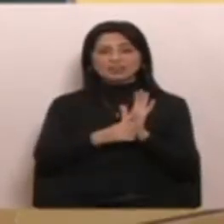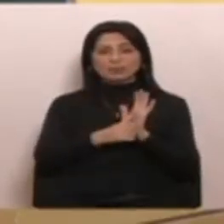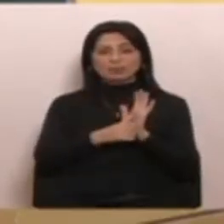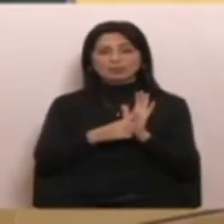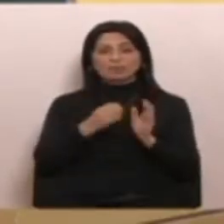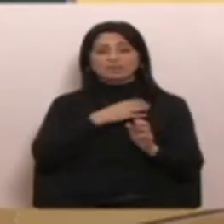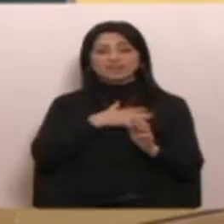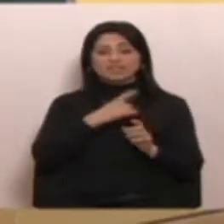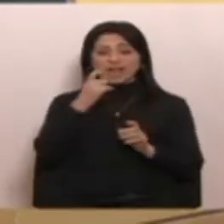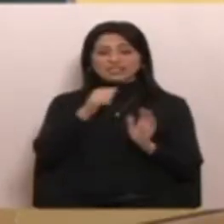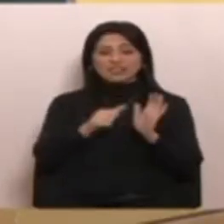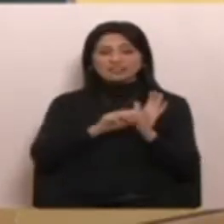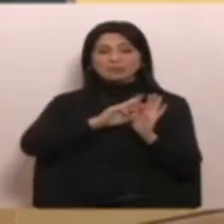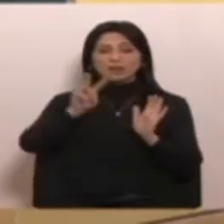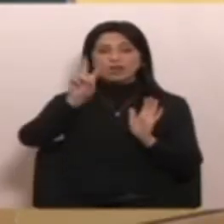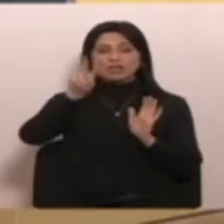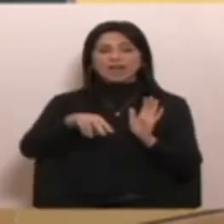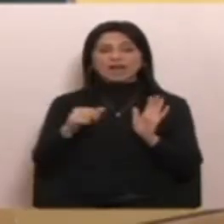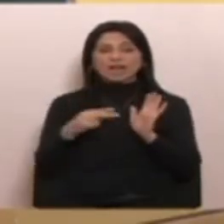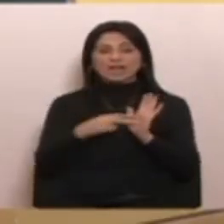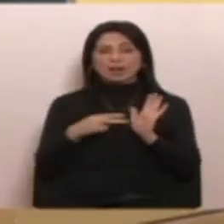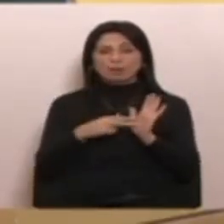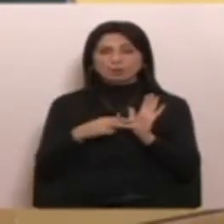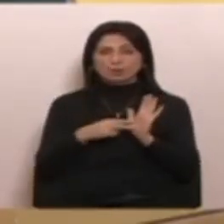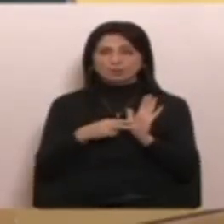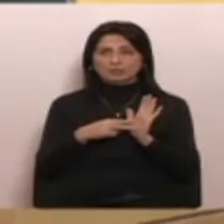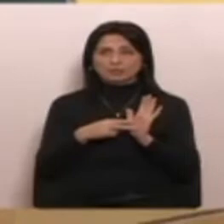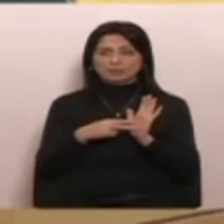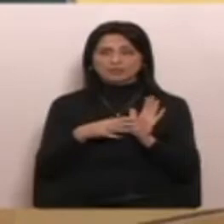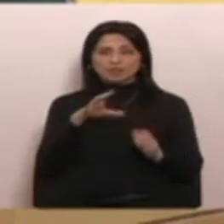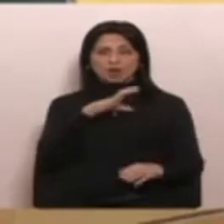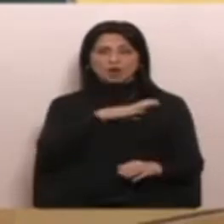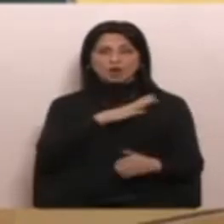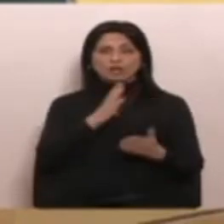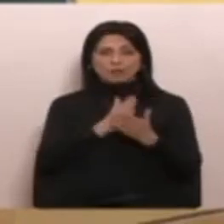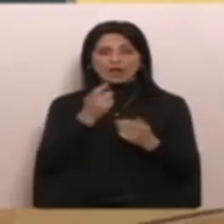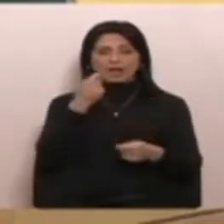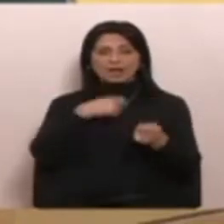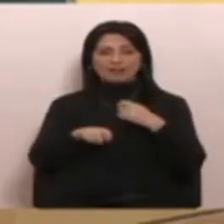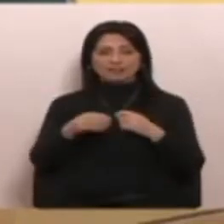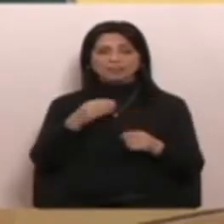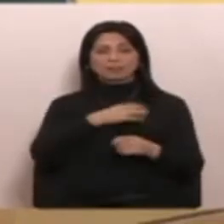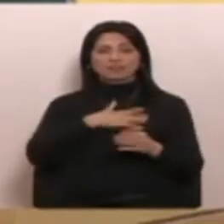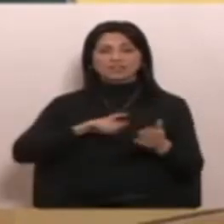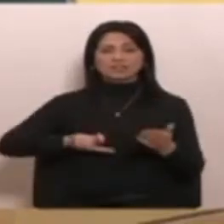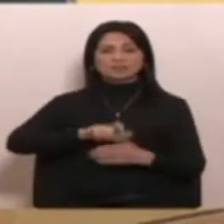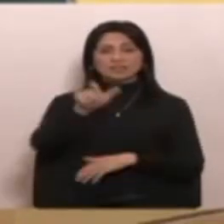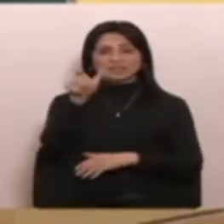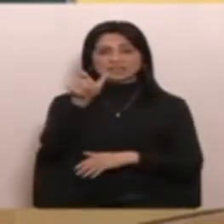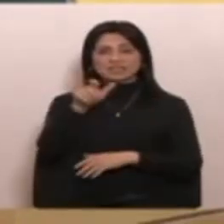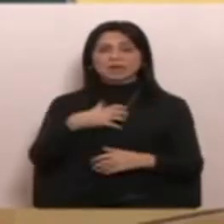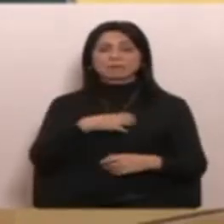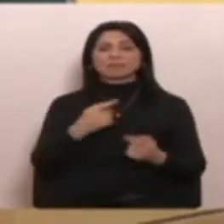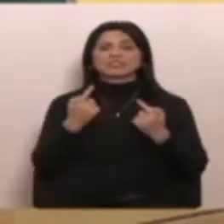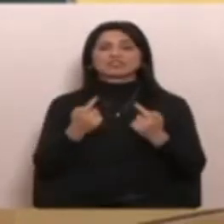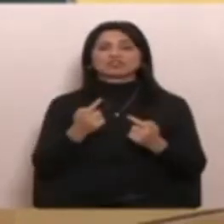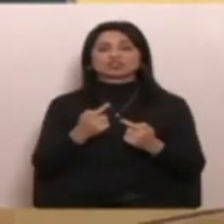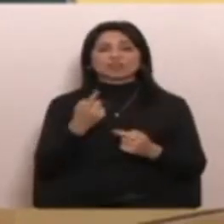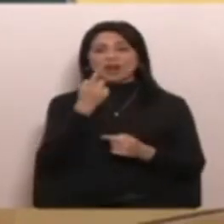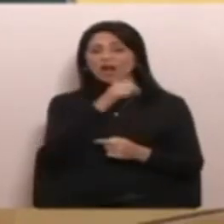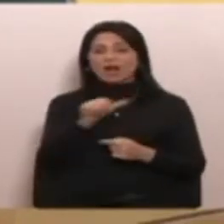პრივატიზებიდან 106 მილიონ ლარის ღირებულების ქონება არის გაყიდული პრივატიზების გზით. მნიშვნელოვანია ასევე არა